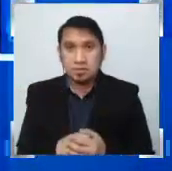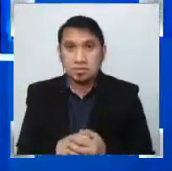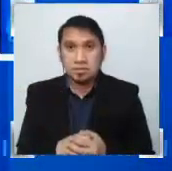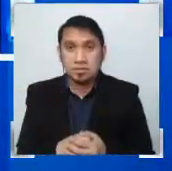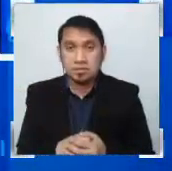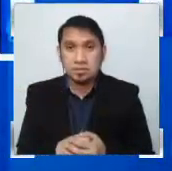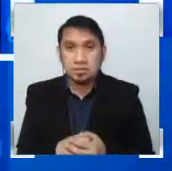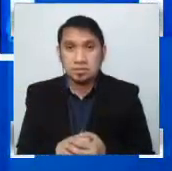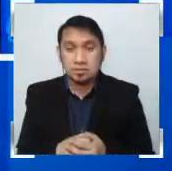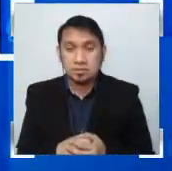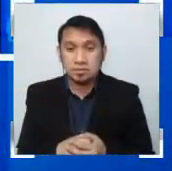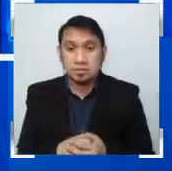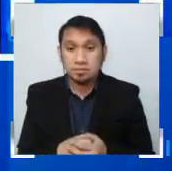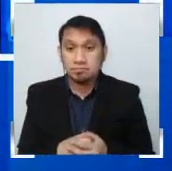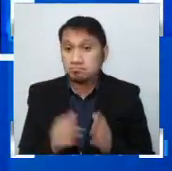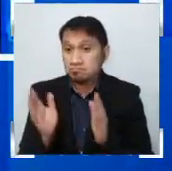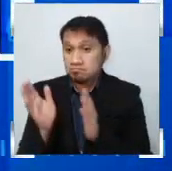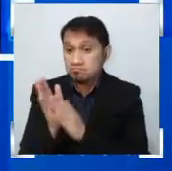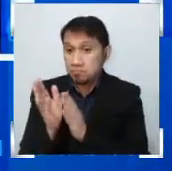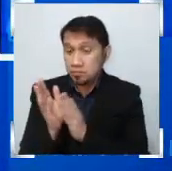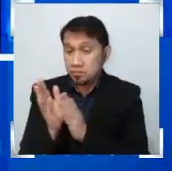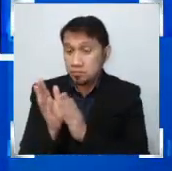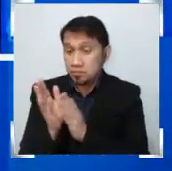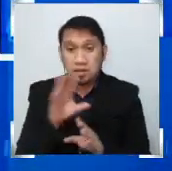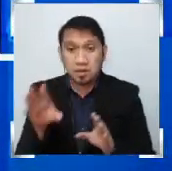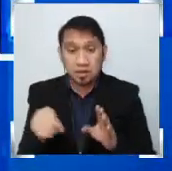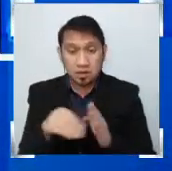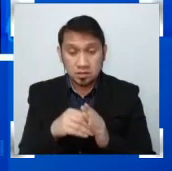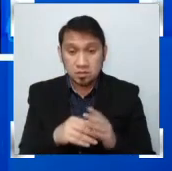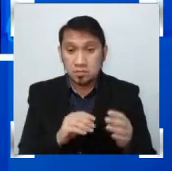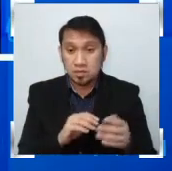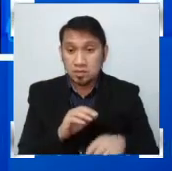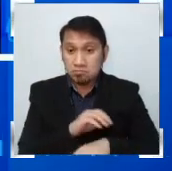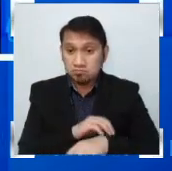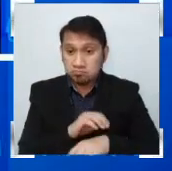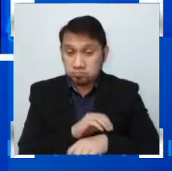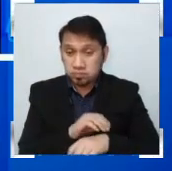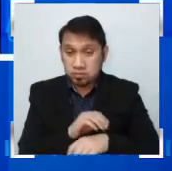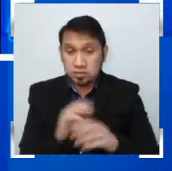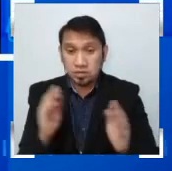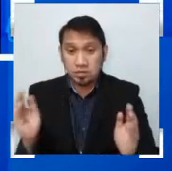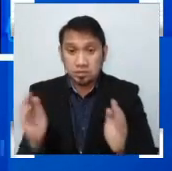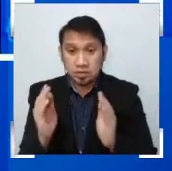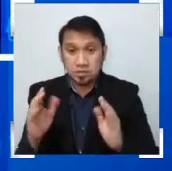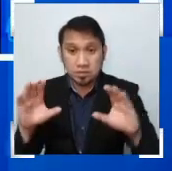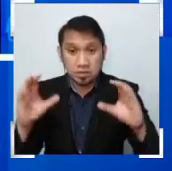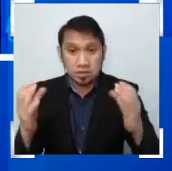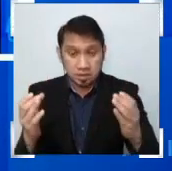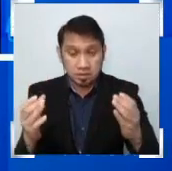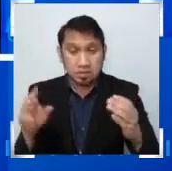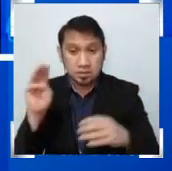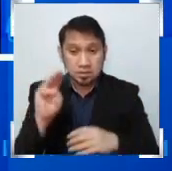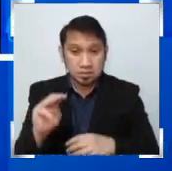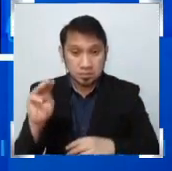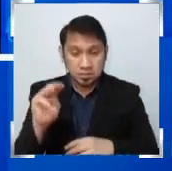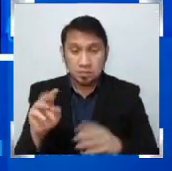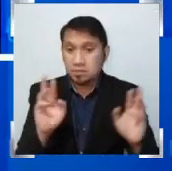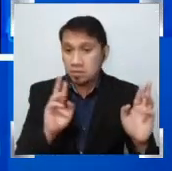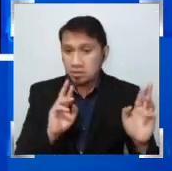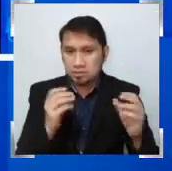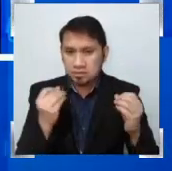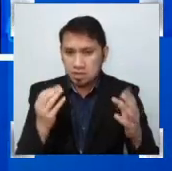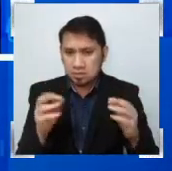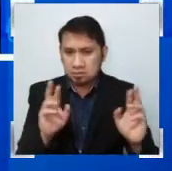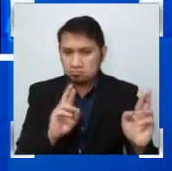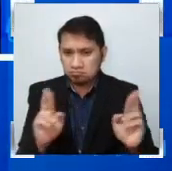Ilan pang paaralang kalahok sa pilot face-to-face classes sa Metro Manila sa Lunes. Puspusan ang paghahanda. Sa ilang paaralan